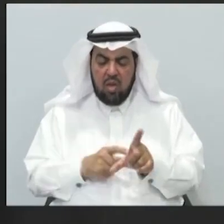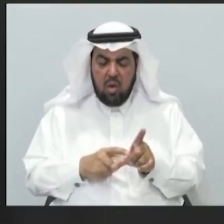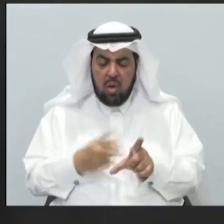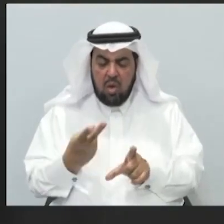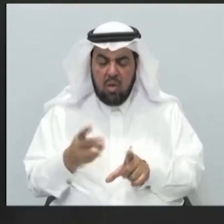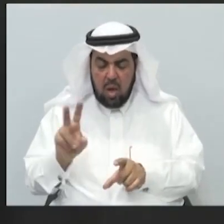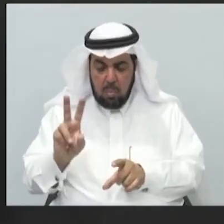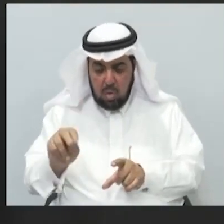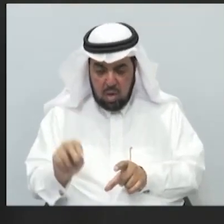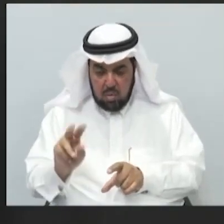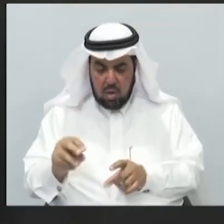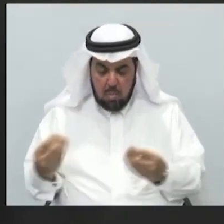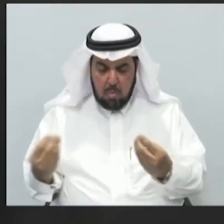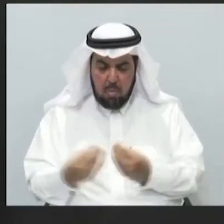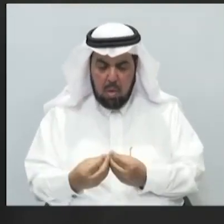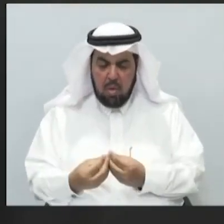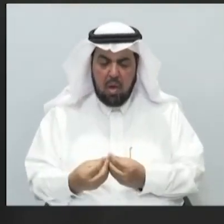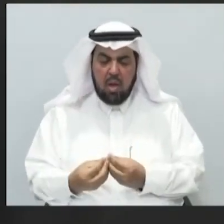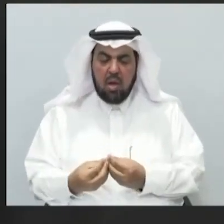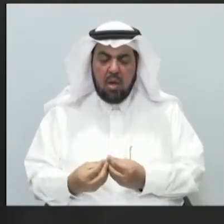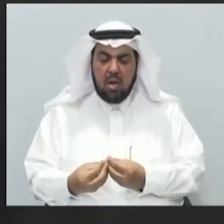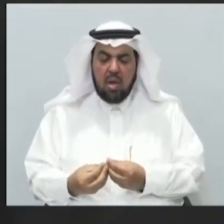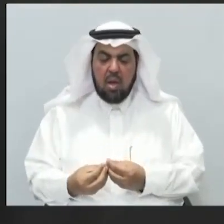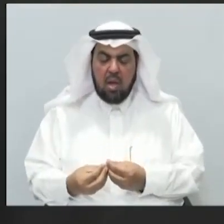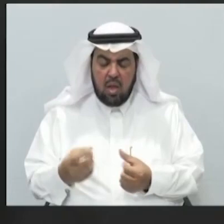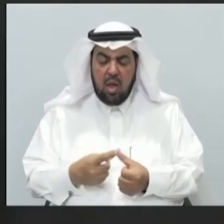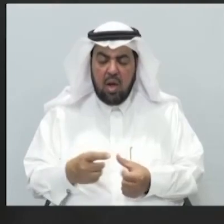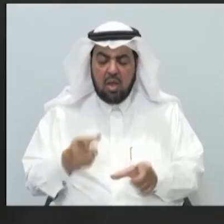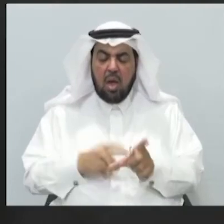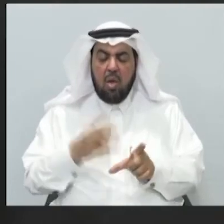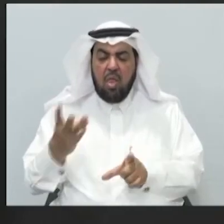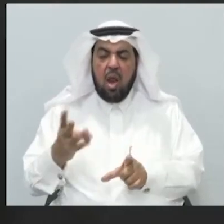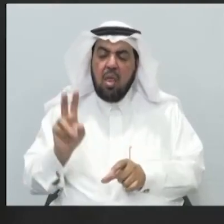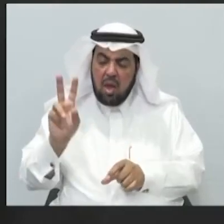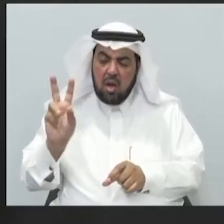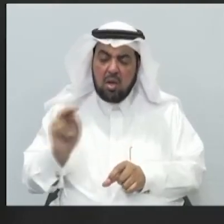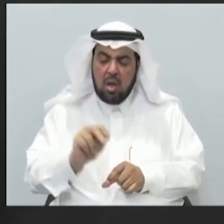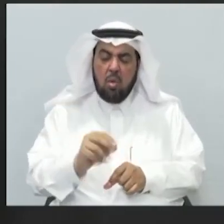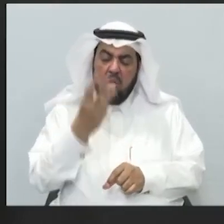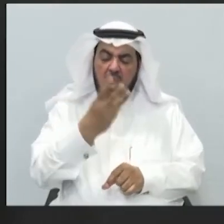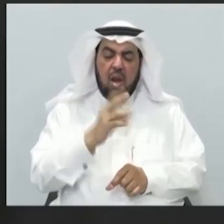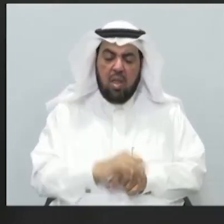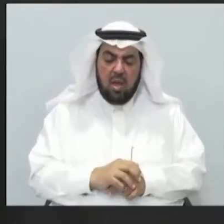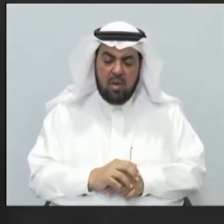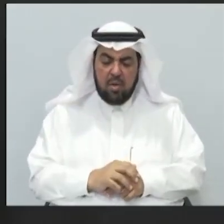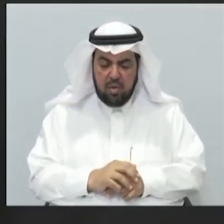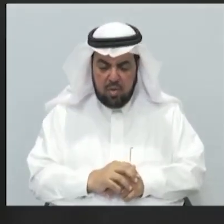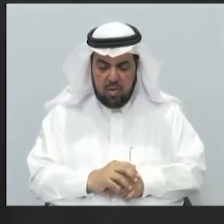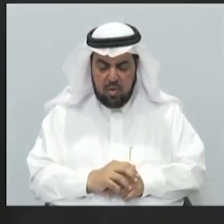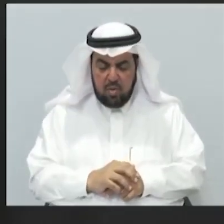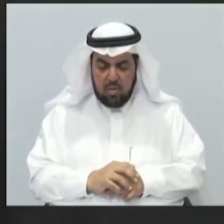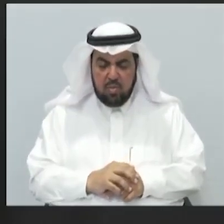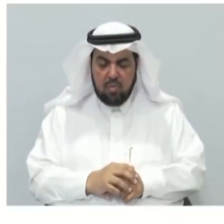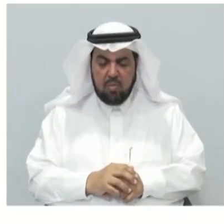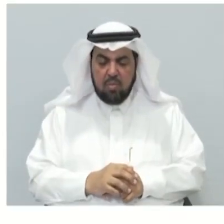متطابقتين مع بعض في المثلثين اذا الزاويه الثالثه تطابق الزاويه الثالثه في المثلث الاخر هذه نظريه الزاويه الثالثه